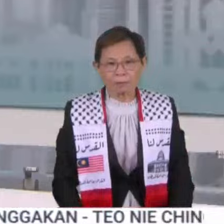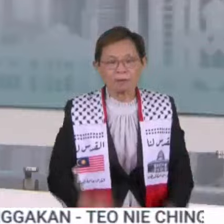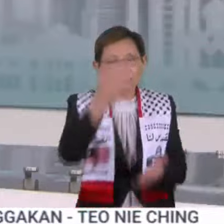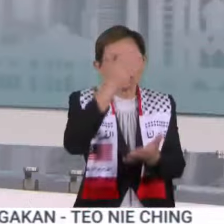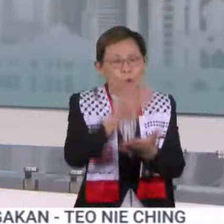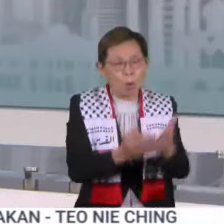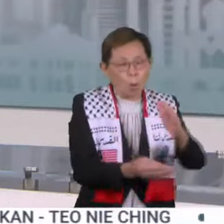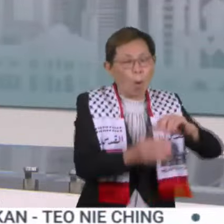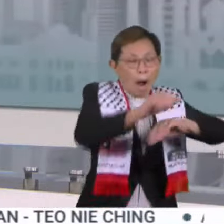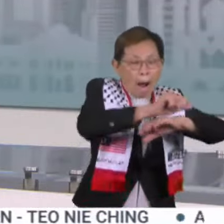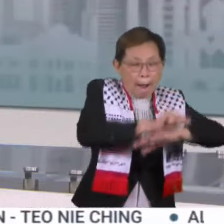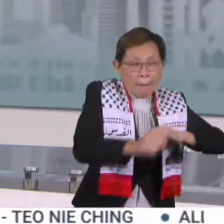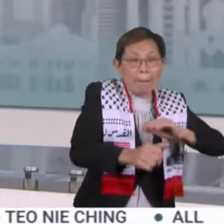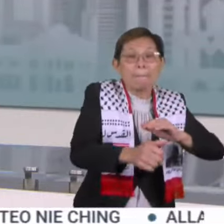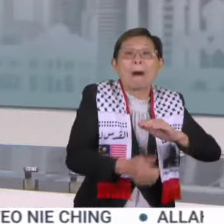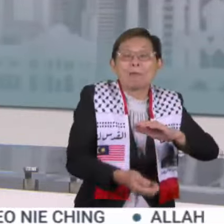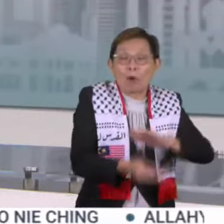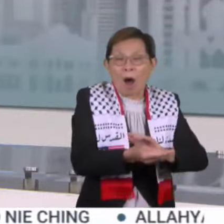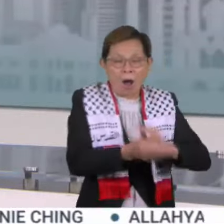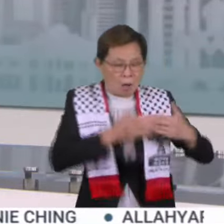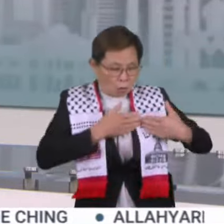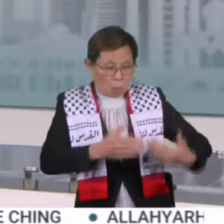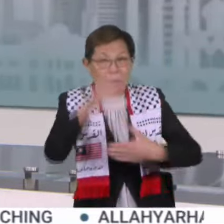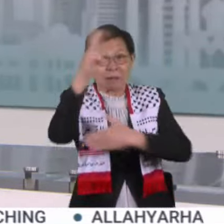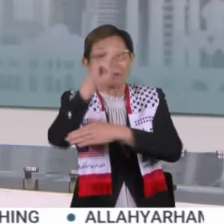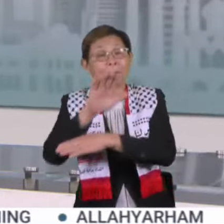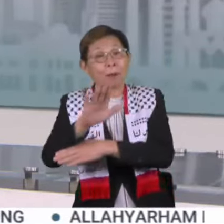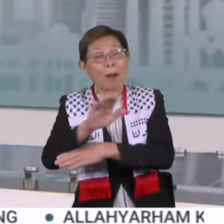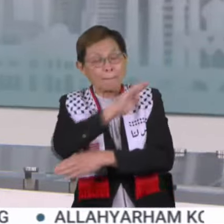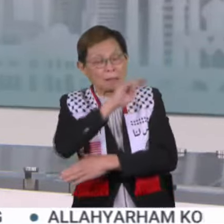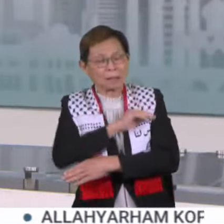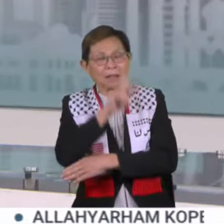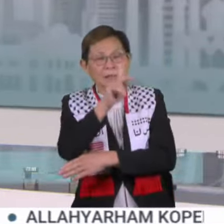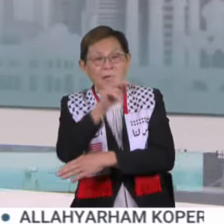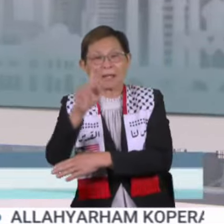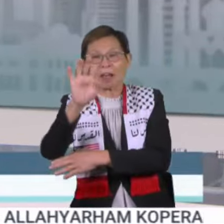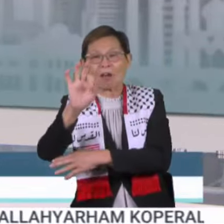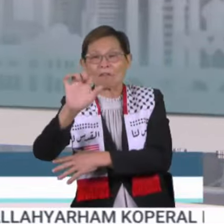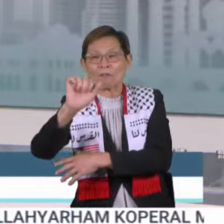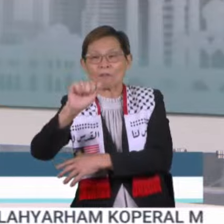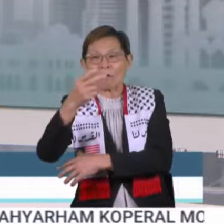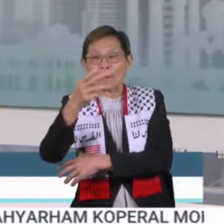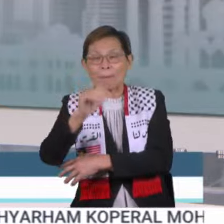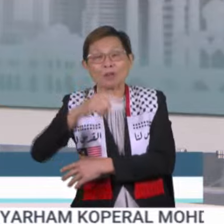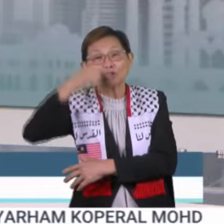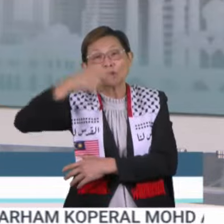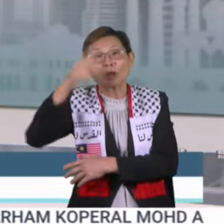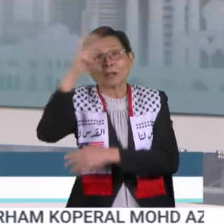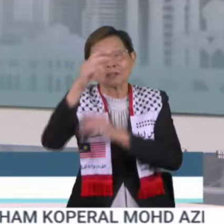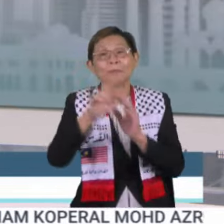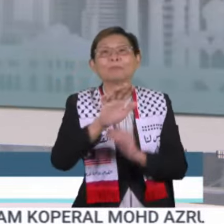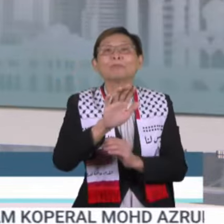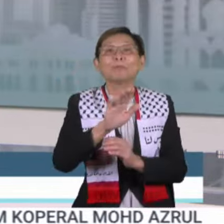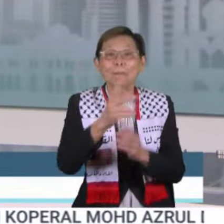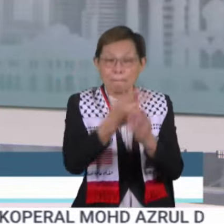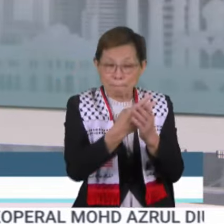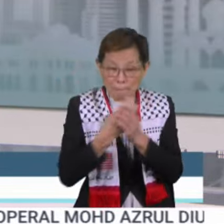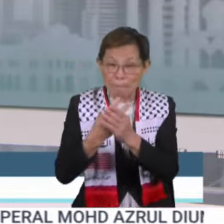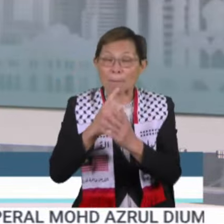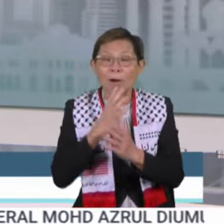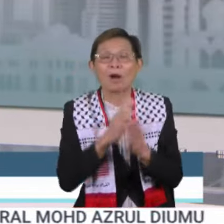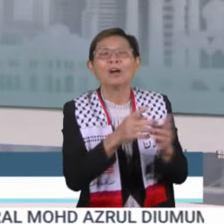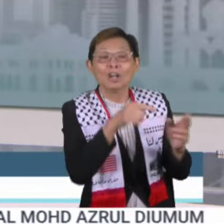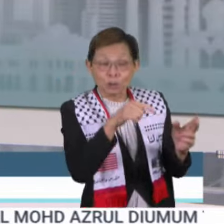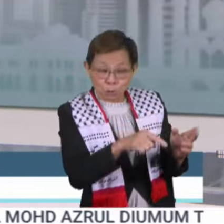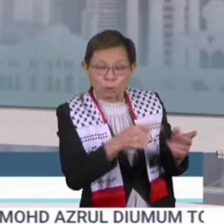Membanteras amalan rasuah menjadi komitmen Kerajaan Medani. Menteri Komunikasi Fahmi Fadil yang juga jurucakap Kerajaan Perpaduan berkata